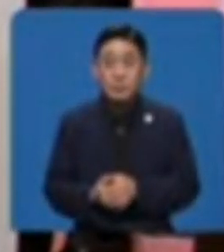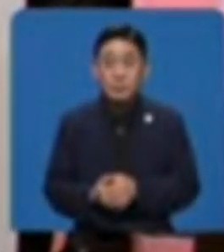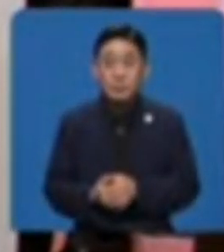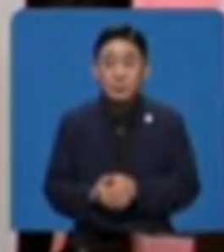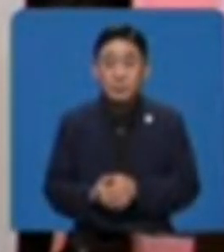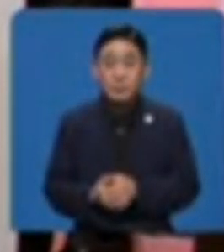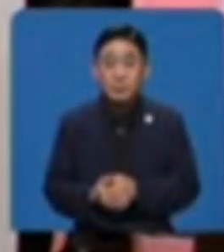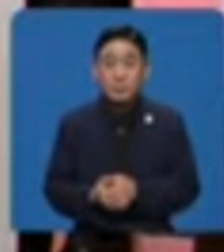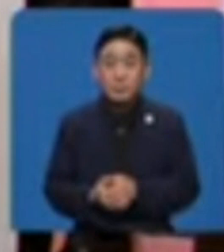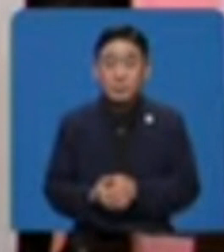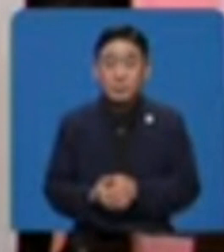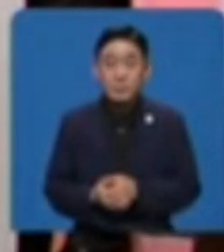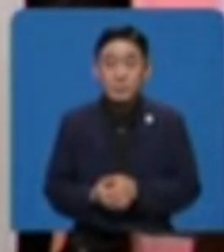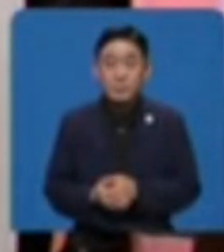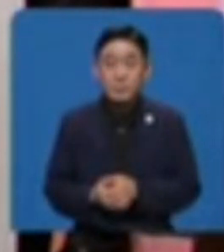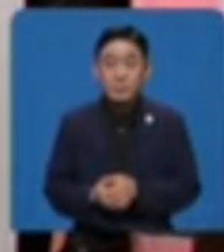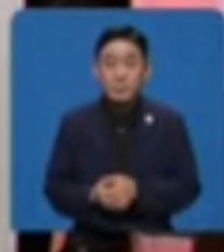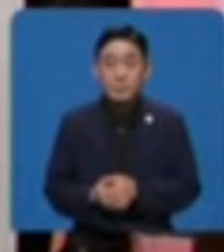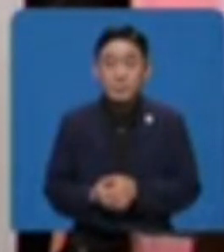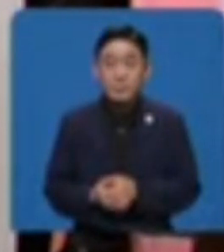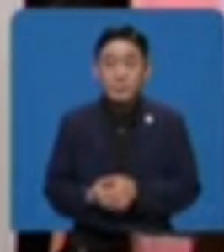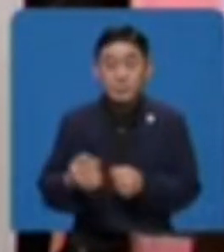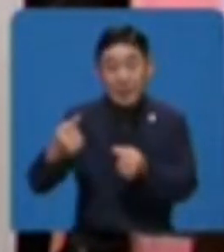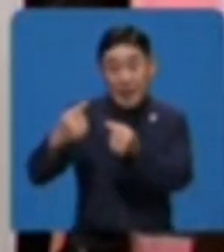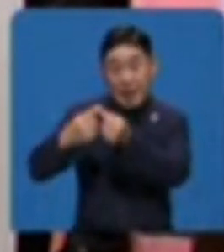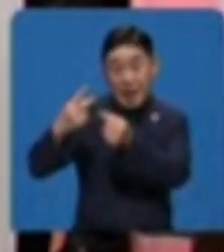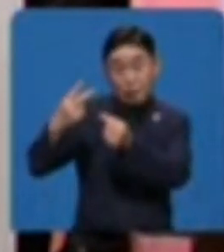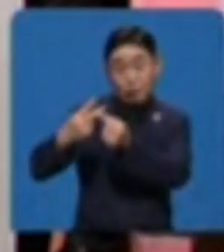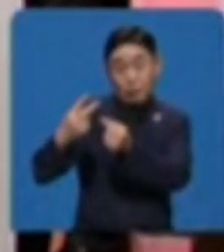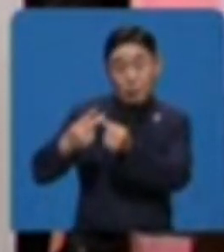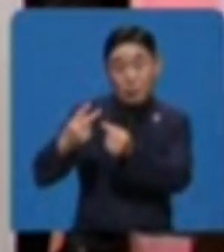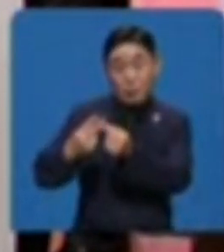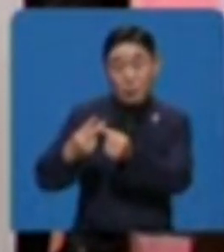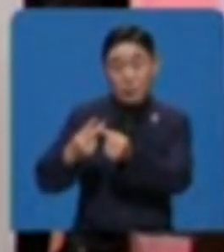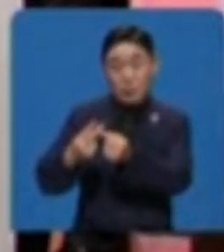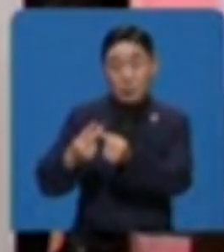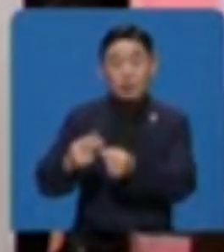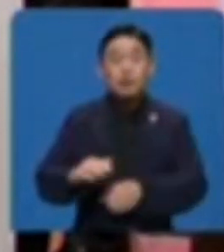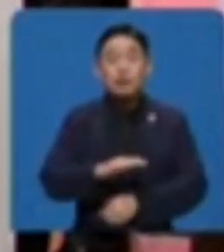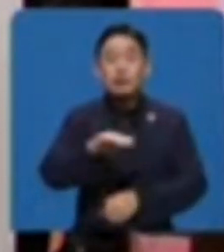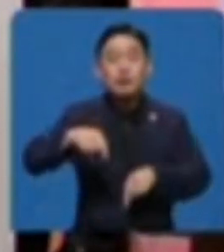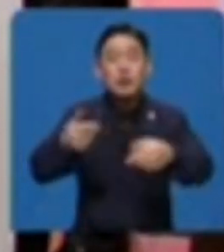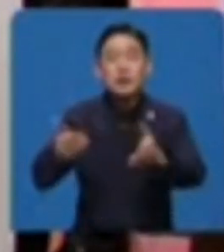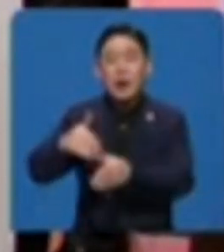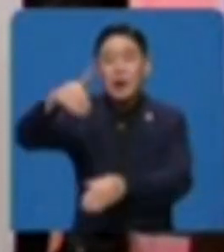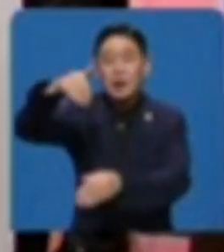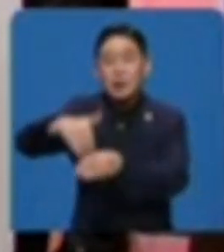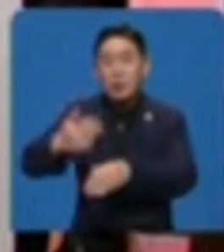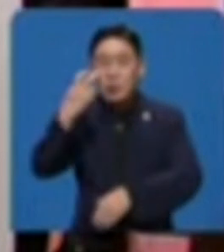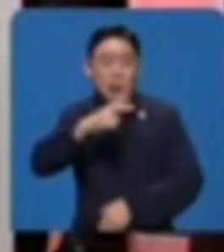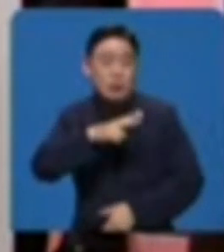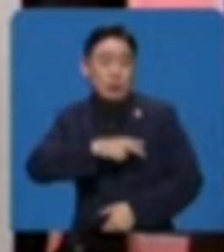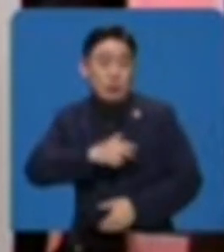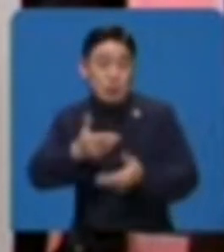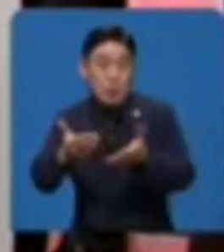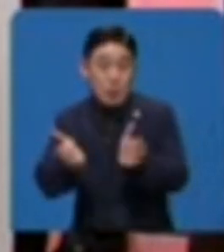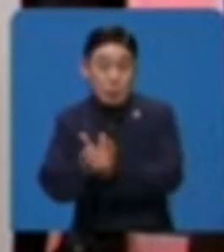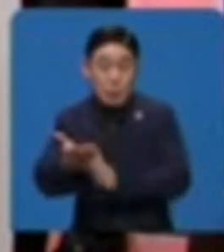이것은 제가 두 차례에 걸쳐서 우리 당 선관위로부터 받은